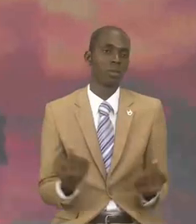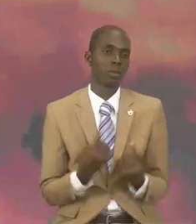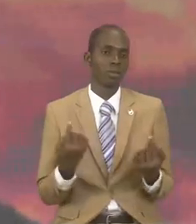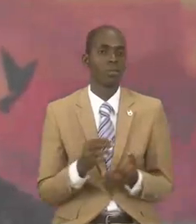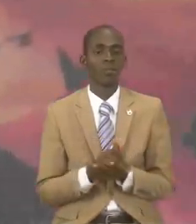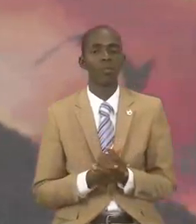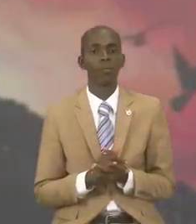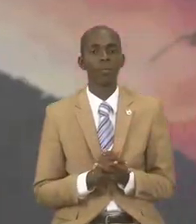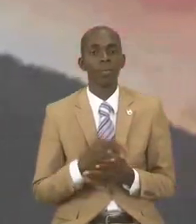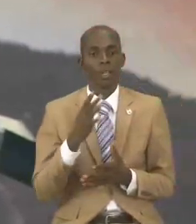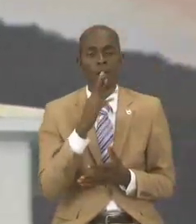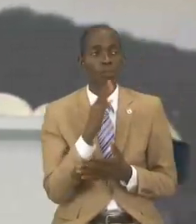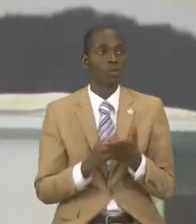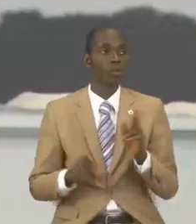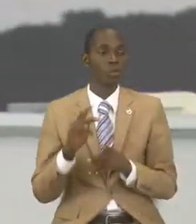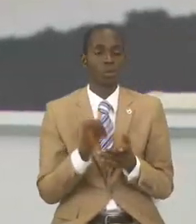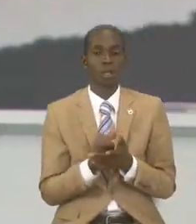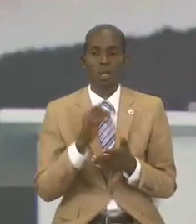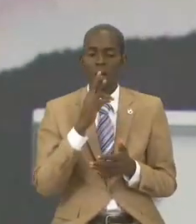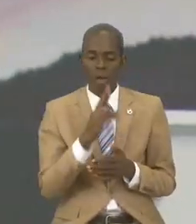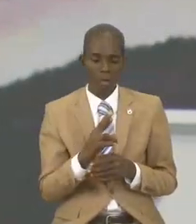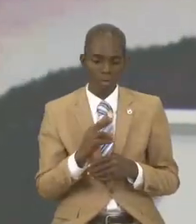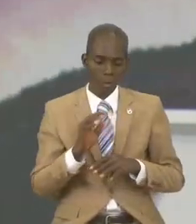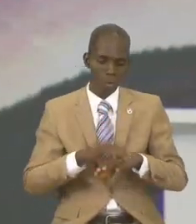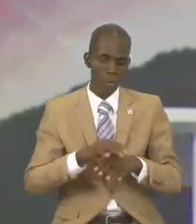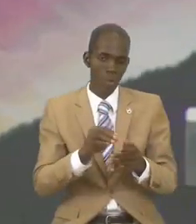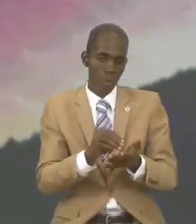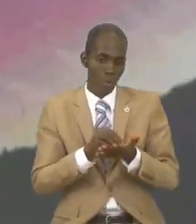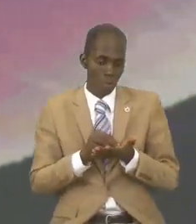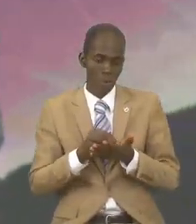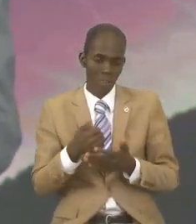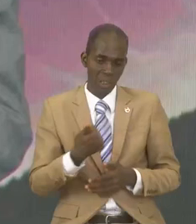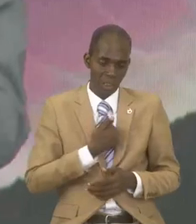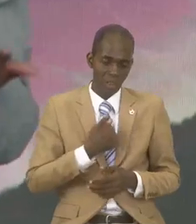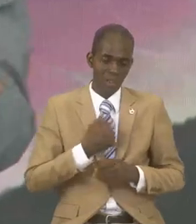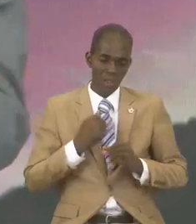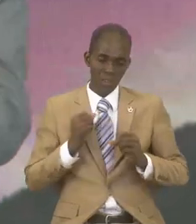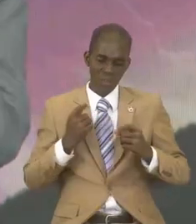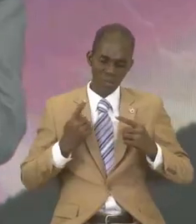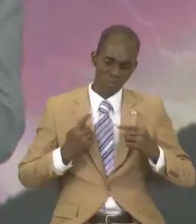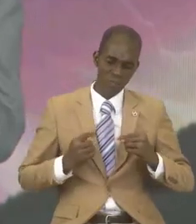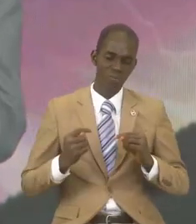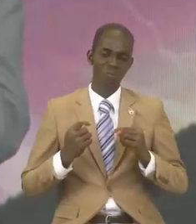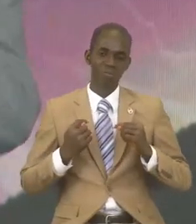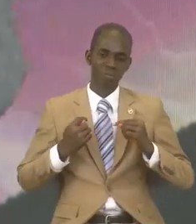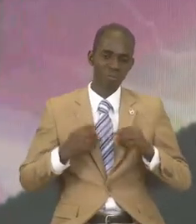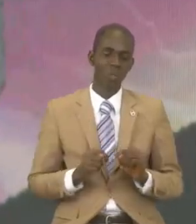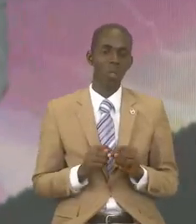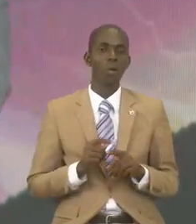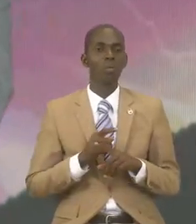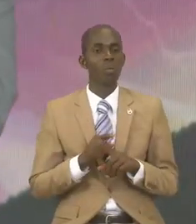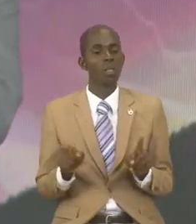Il y a certaines personnes qui luttent d'elles-mêmes, et qui ont essayé, et qui n'ont pas